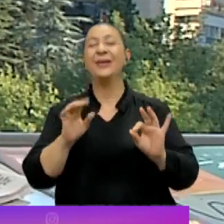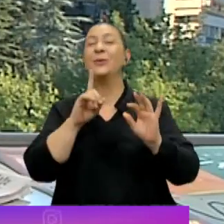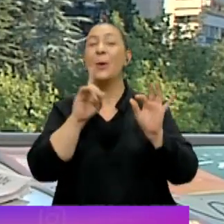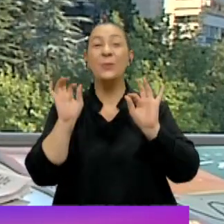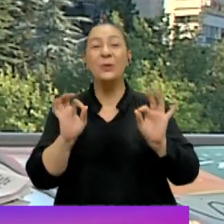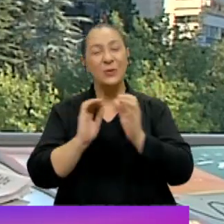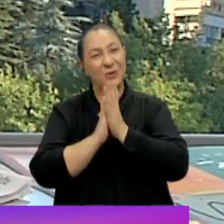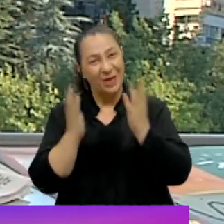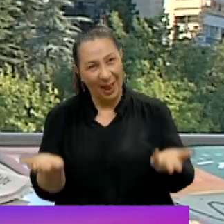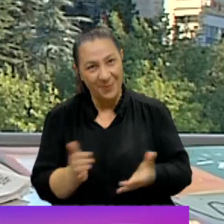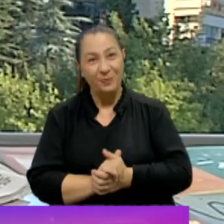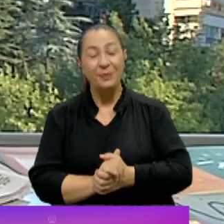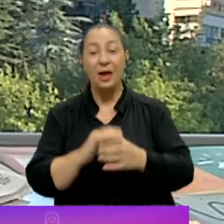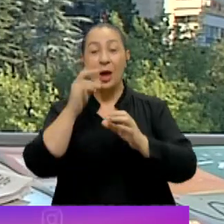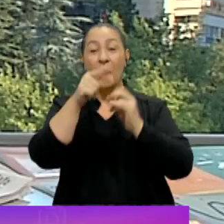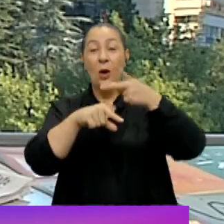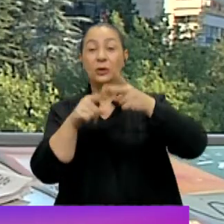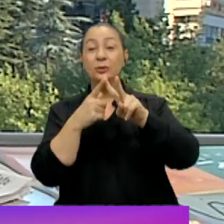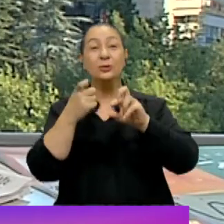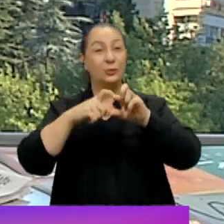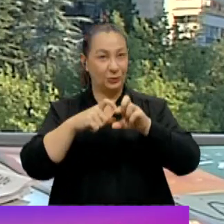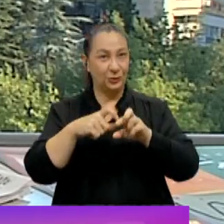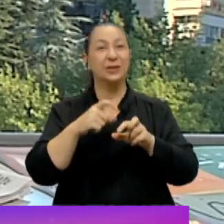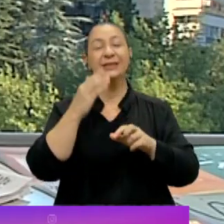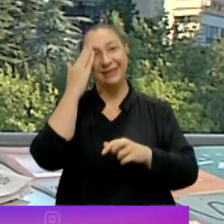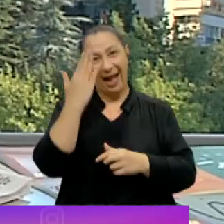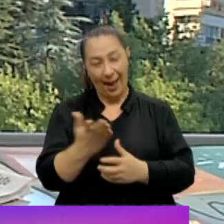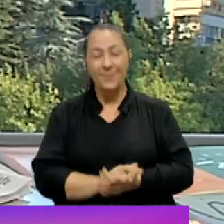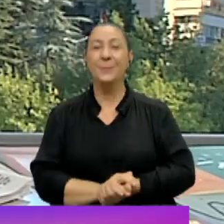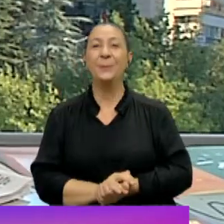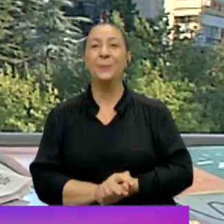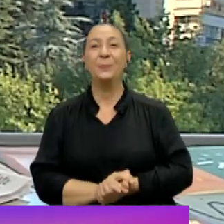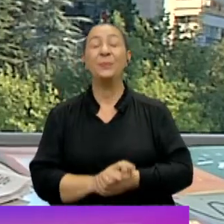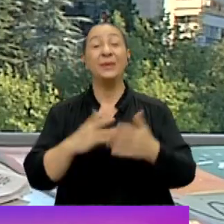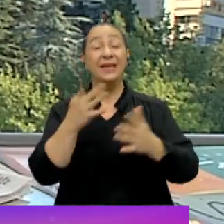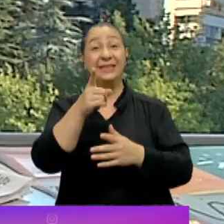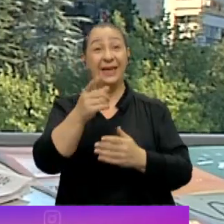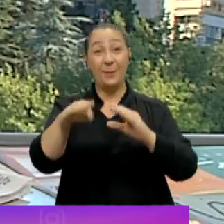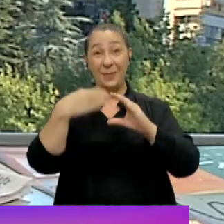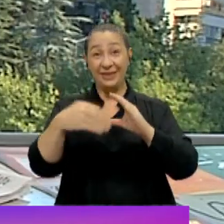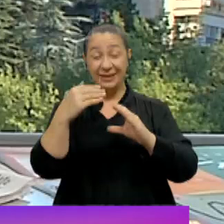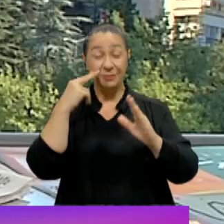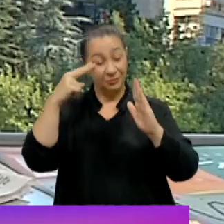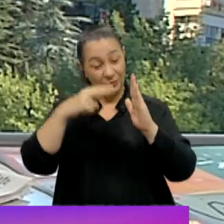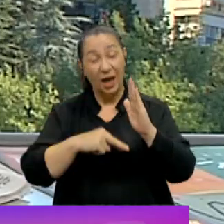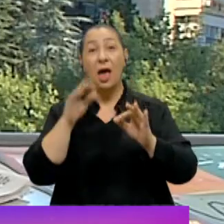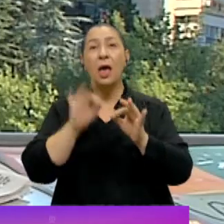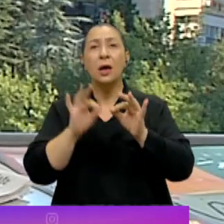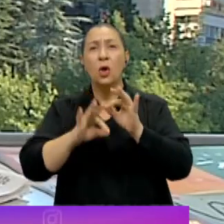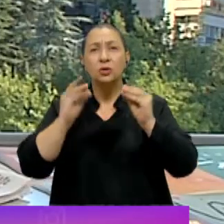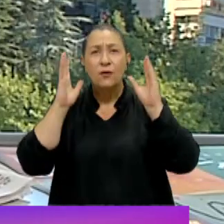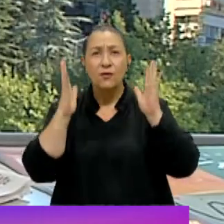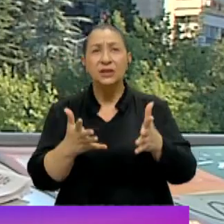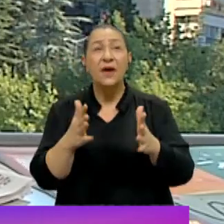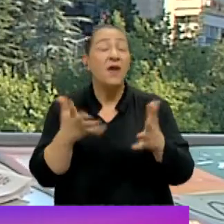Doğum günlerinde kutlayalım. Özgür Dursun selamlarımızı iletelim sizlere de. Yine sizlerden gelen mesajlara bakacağız. Ekonomi